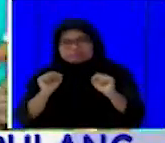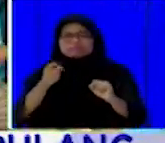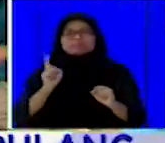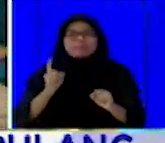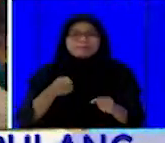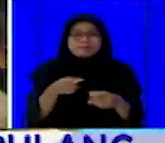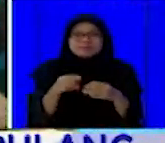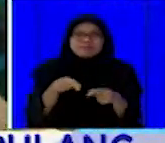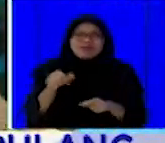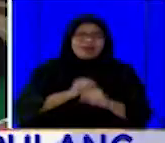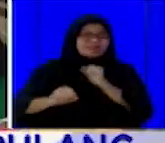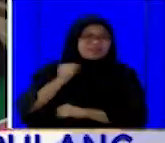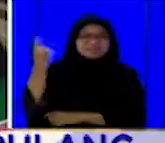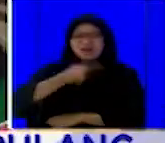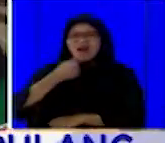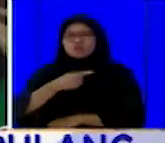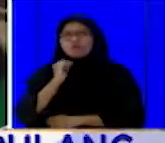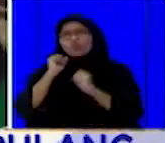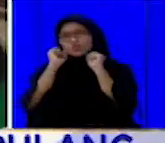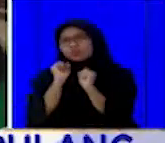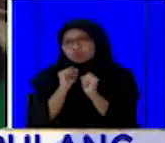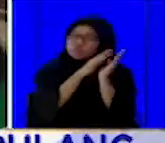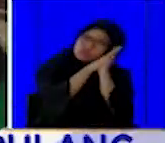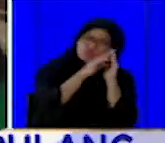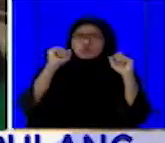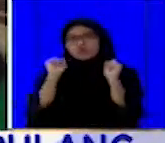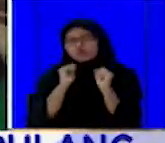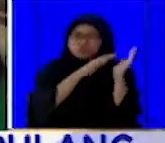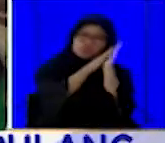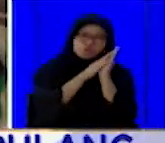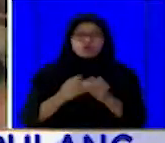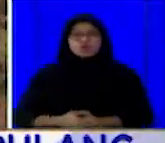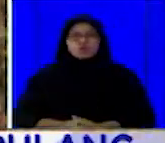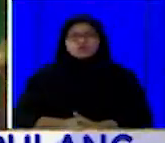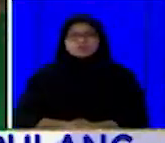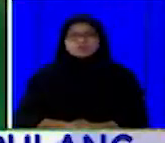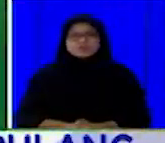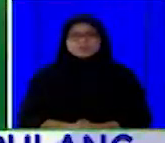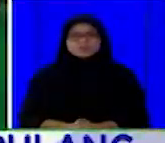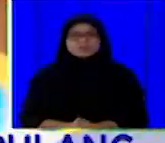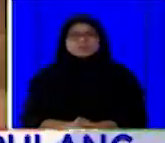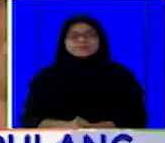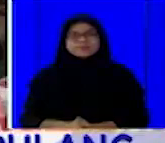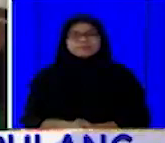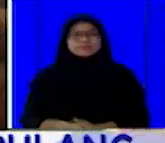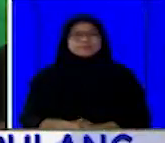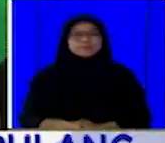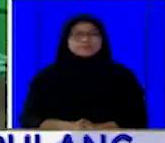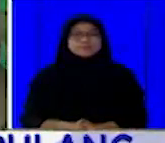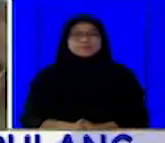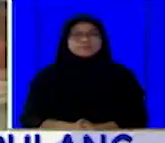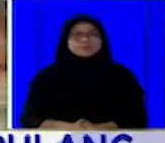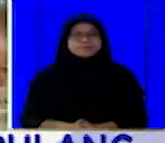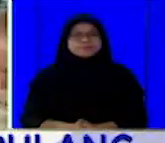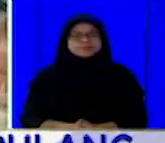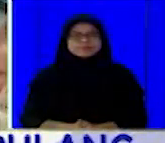oleh Pemkab Sleman, para pengungsi mengaku ingin segera pulang ke rumah, karena di barak pengungsian, kegiatan mereka sehari-hari hanyalah duduk